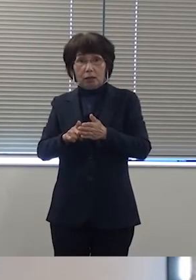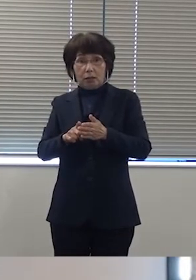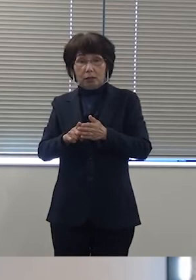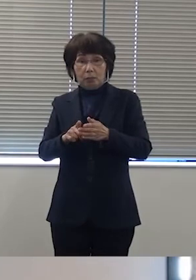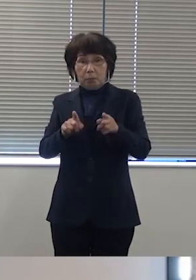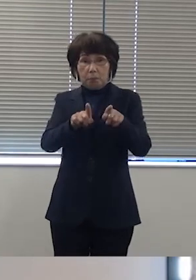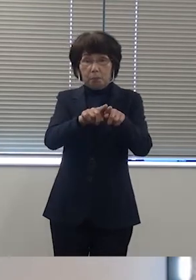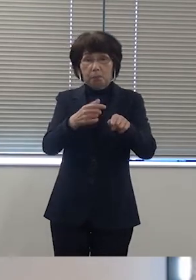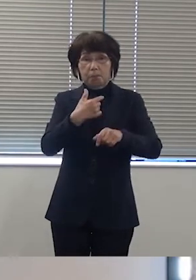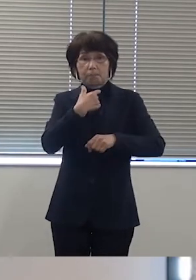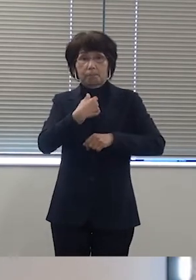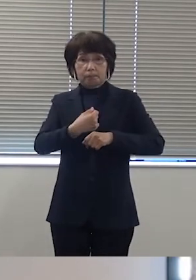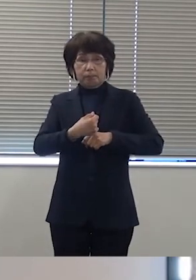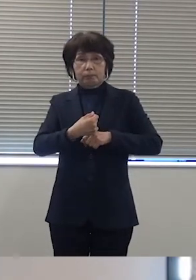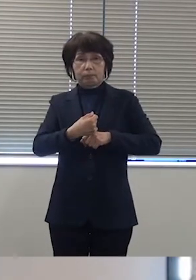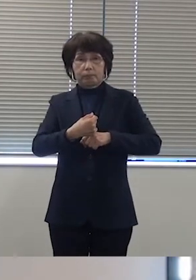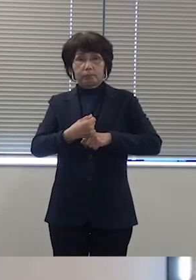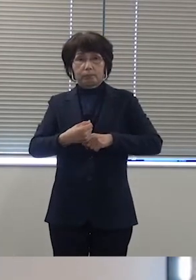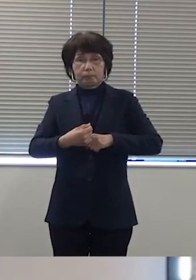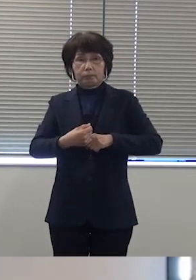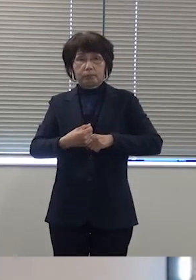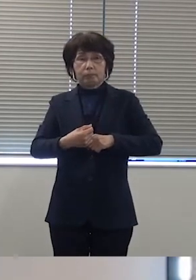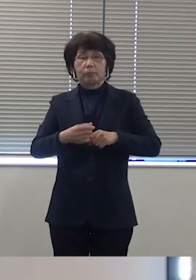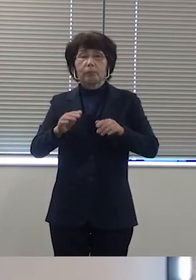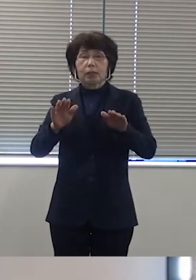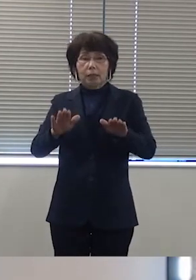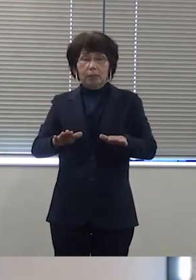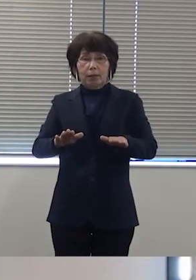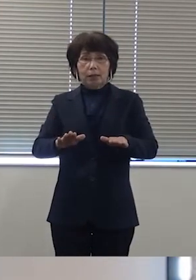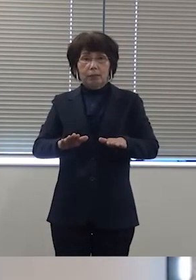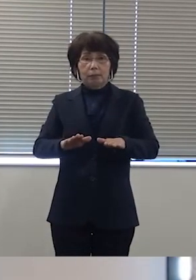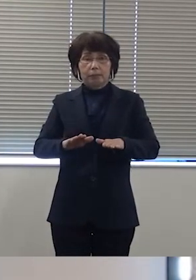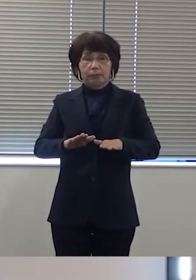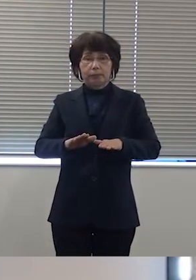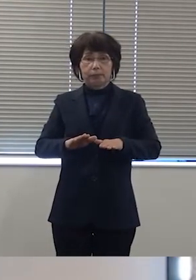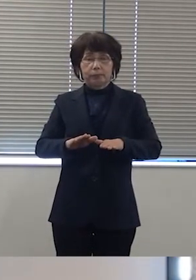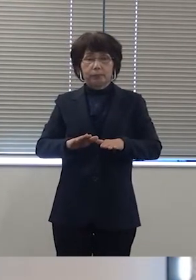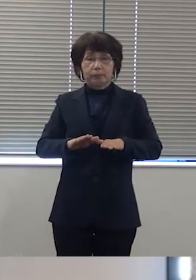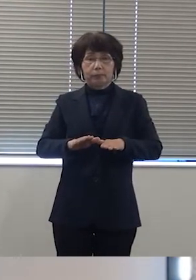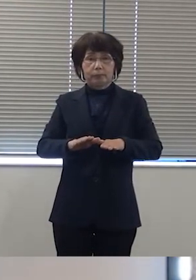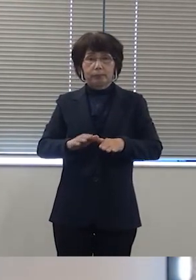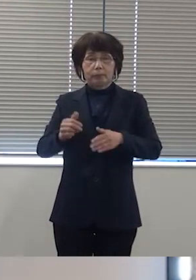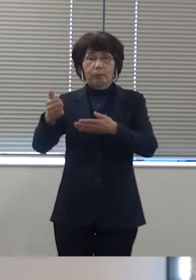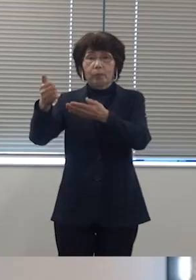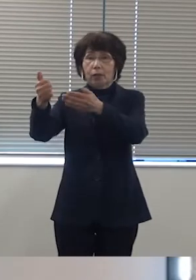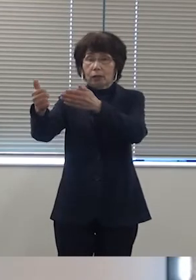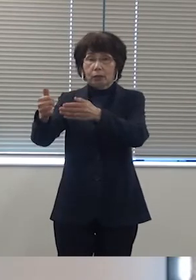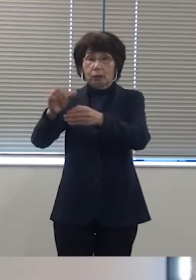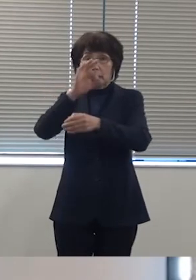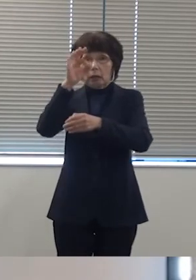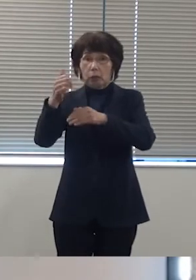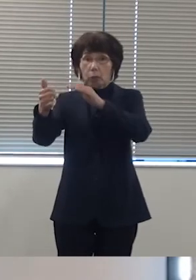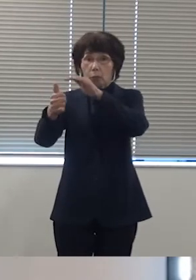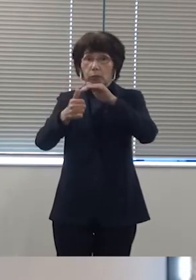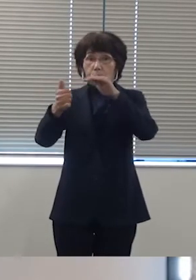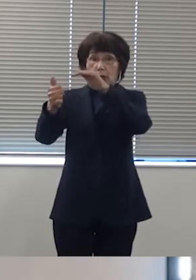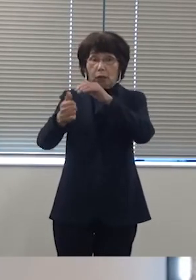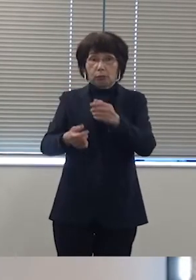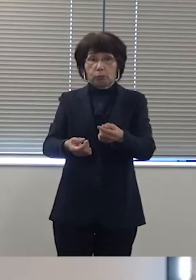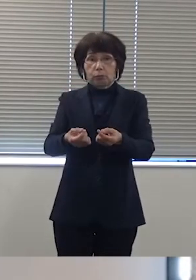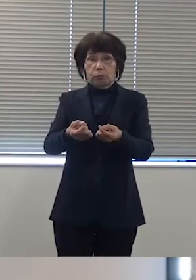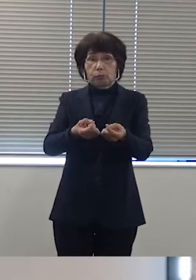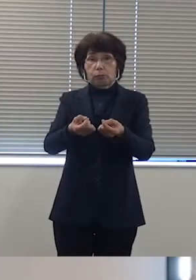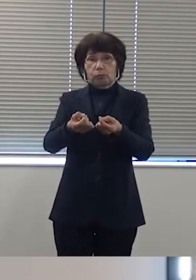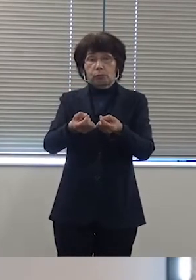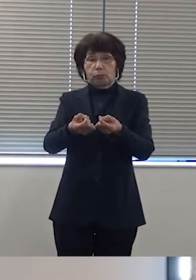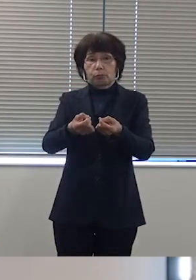マネージャーという名称で今 JAL からあの入っていただいております。で今回はあの航空系の